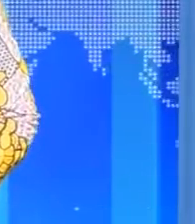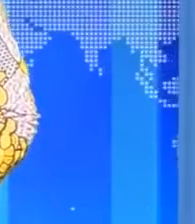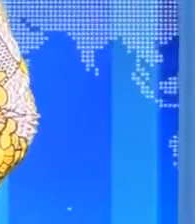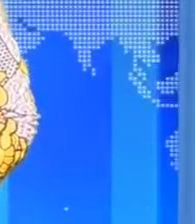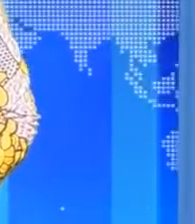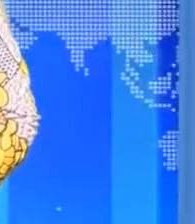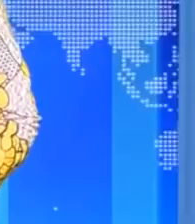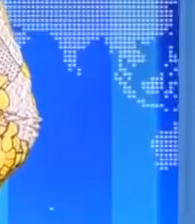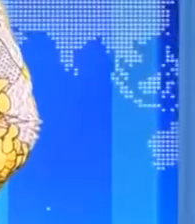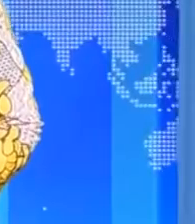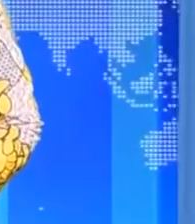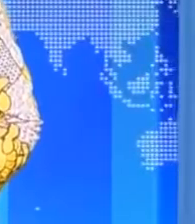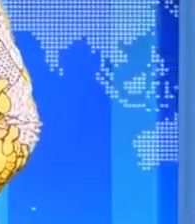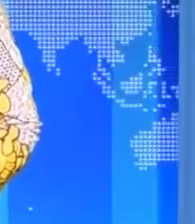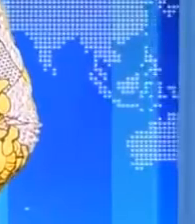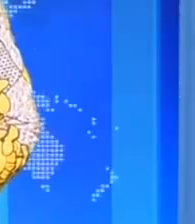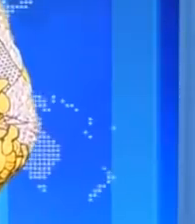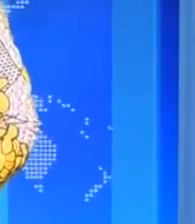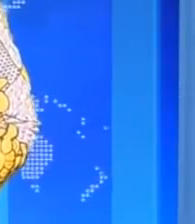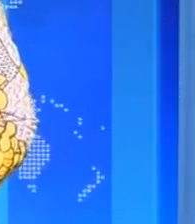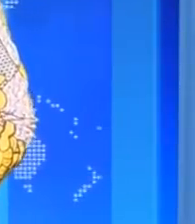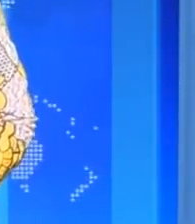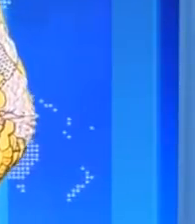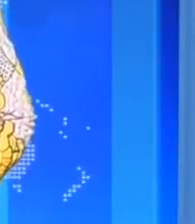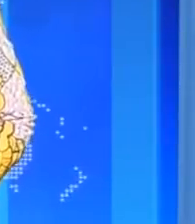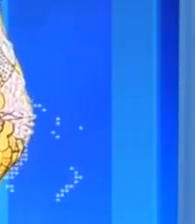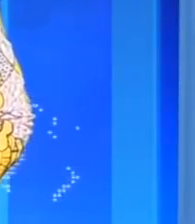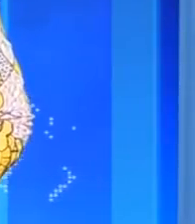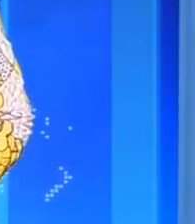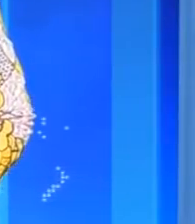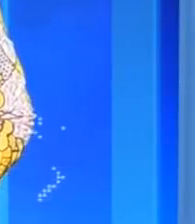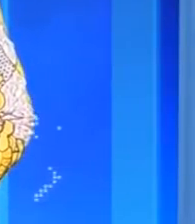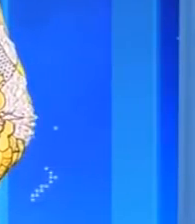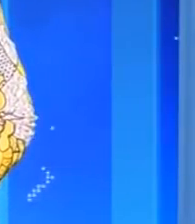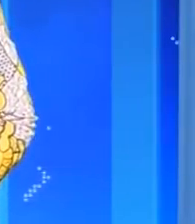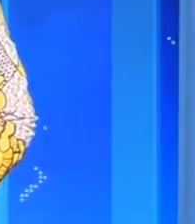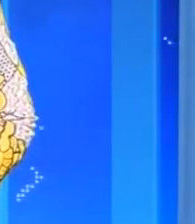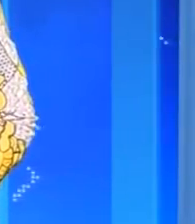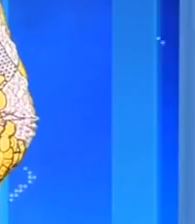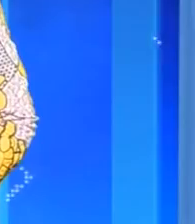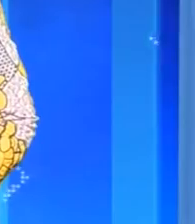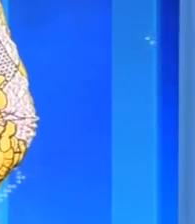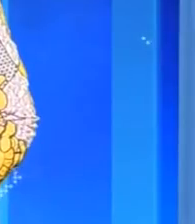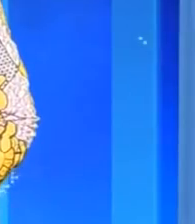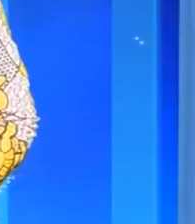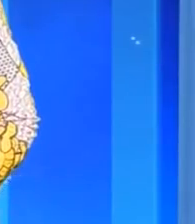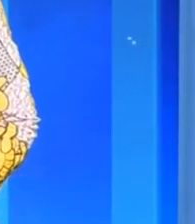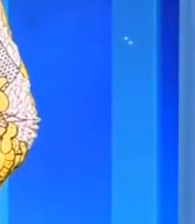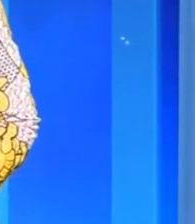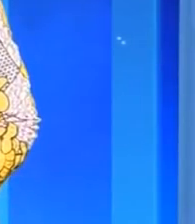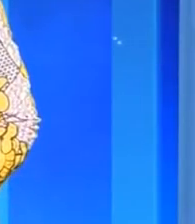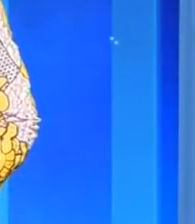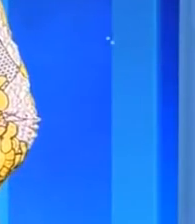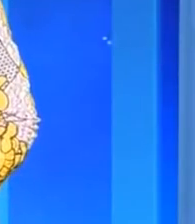saint amand bayrou qui pousse à la régie des eaux est ce à prix et des abonnés concernés de bien vouloir